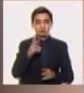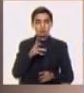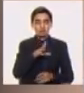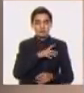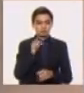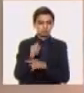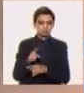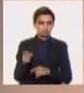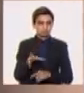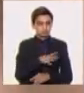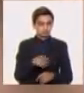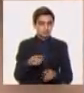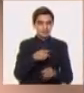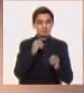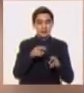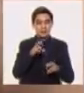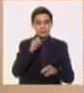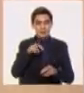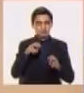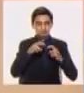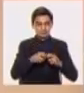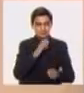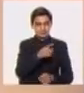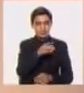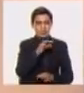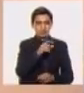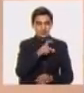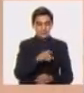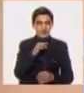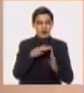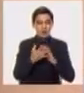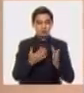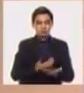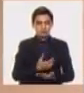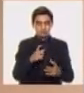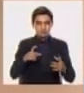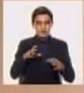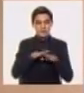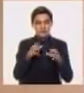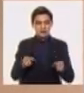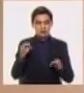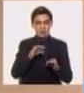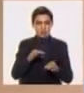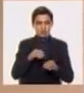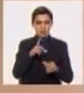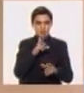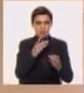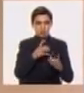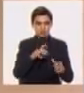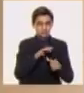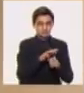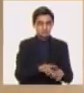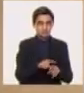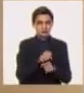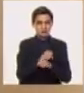қызметкердің әрекеті арнай баппен тексеріліп жатыр. Соған қоса, ауыл тұрғындарына қатысты билік өкіліне күш қолдану бабы да қарастырылуда.